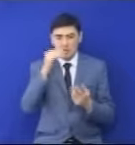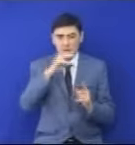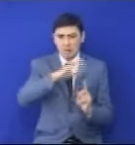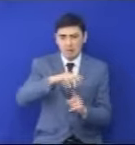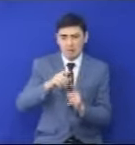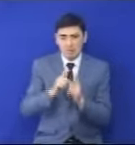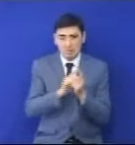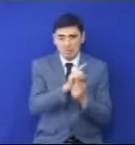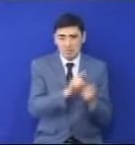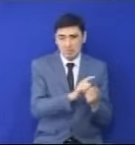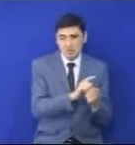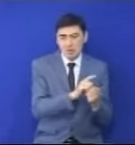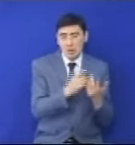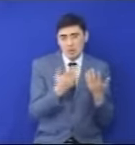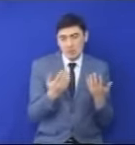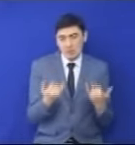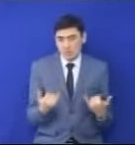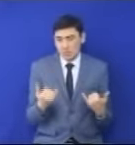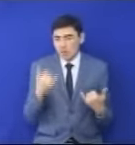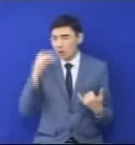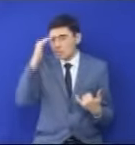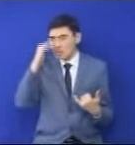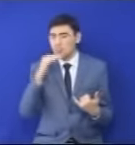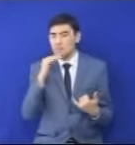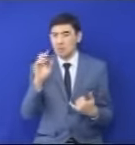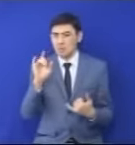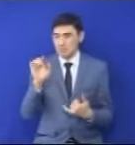мен әкелер бала-шағасына көптеп көңіл бөлсе деп